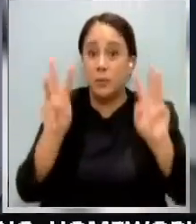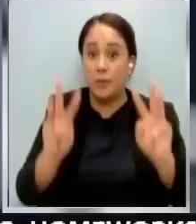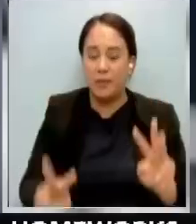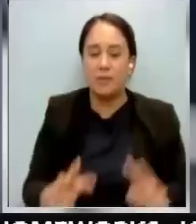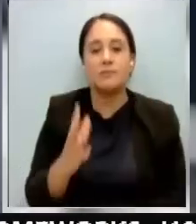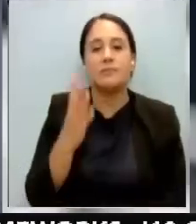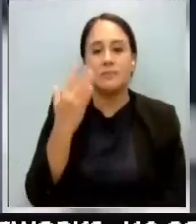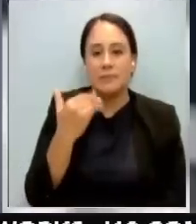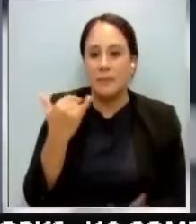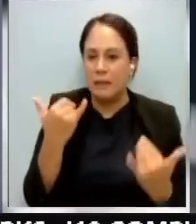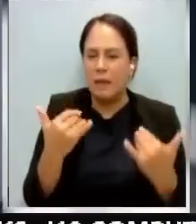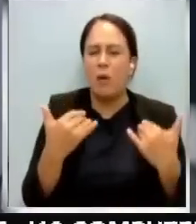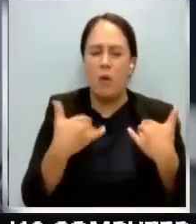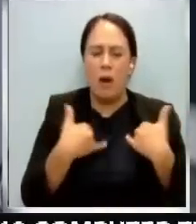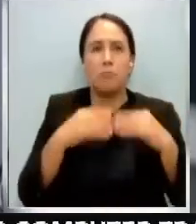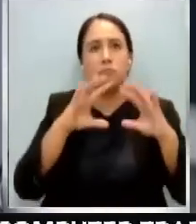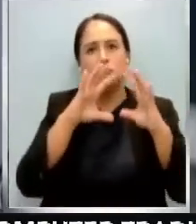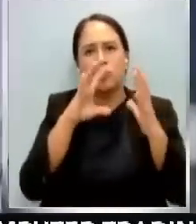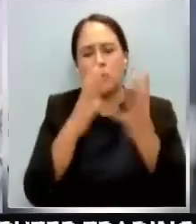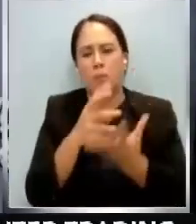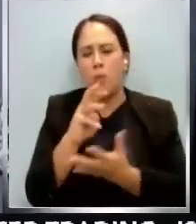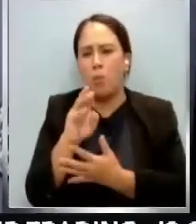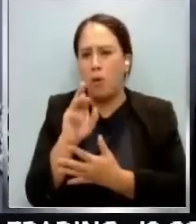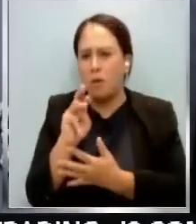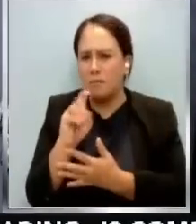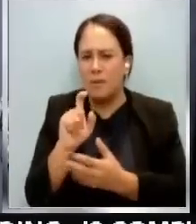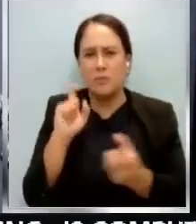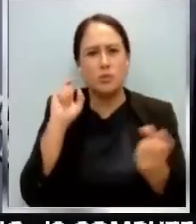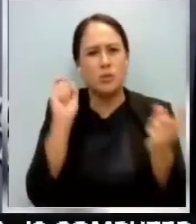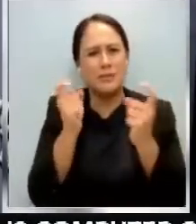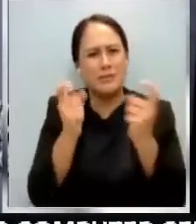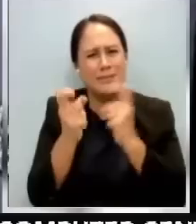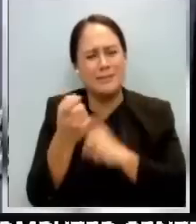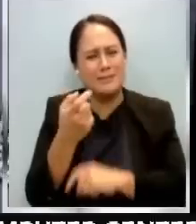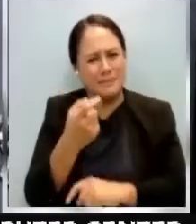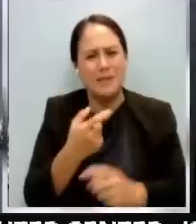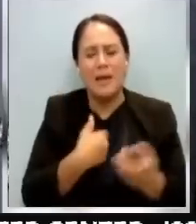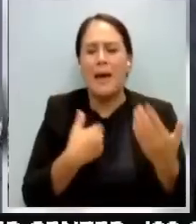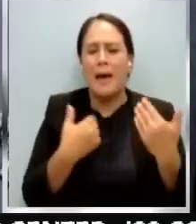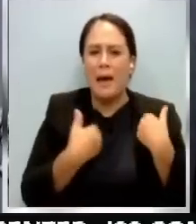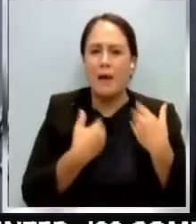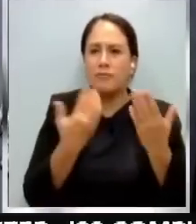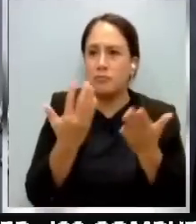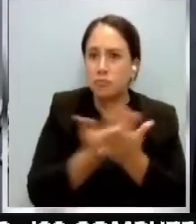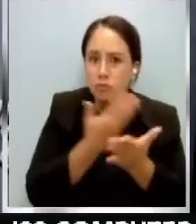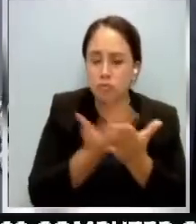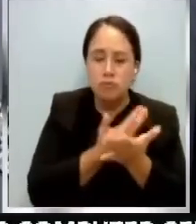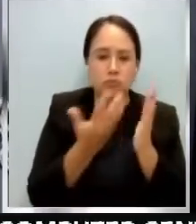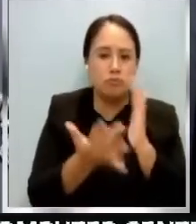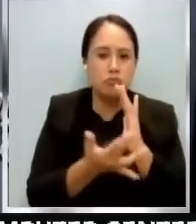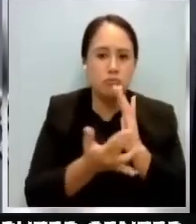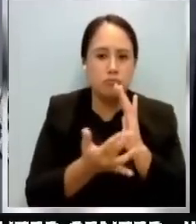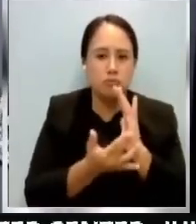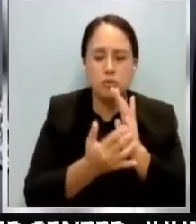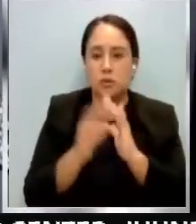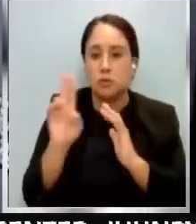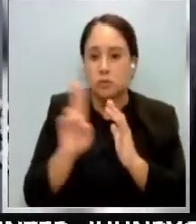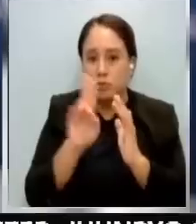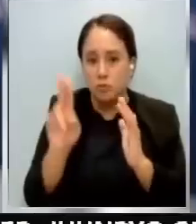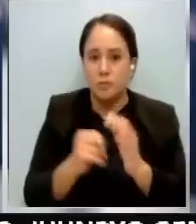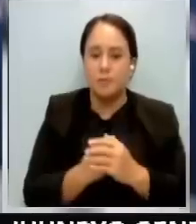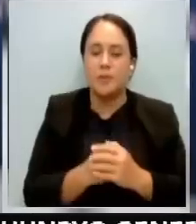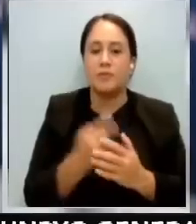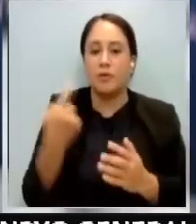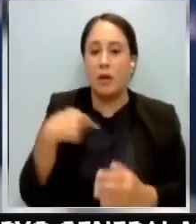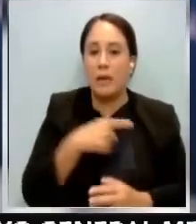mga global warming, paiba-iba na talaga. Meron ng mga bagong teknolohiya na ia-apply tayo dito for us to be able